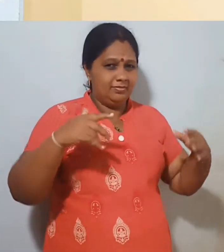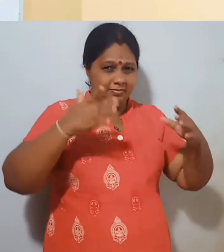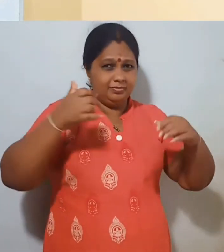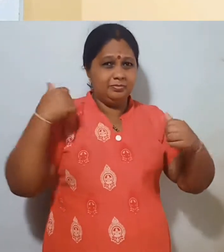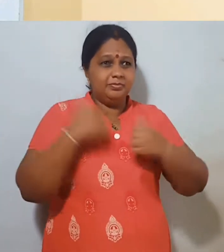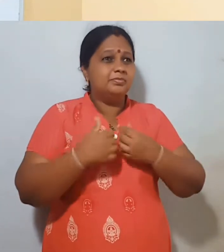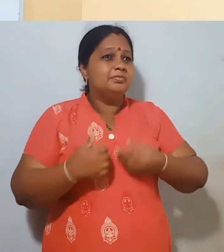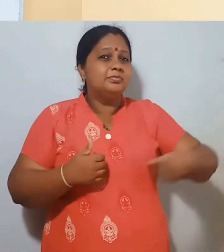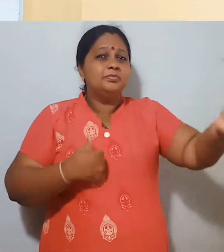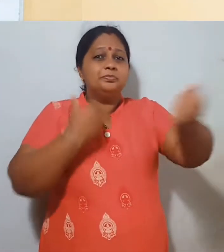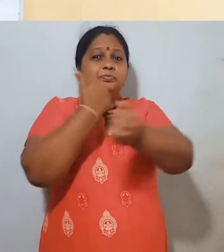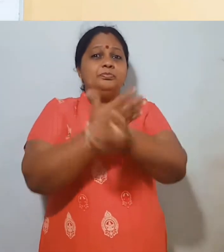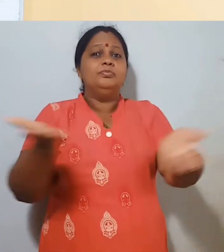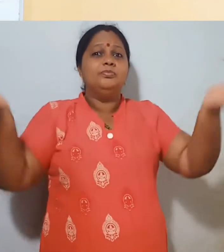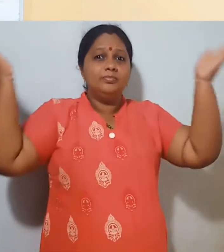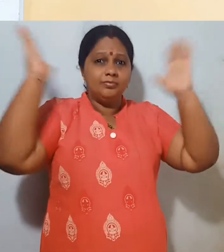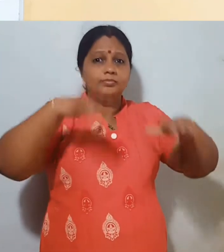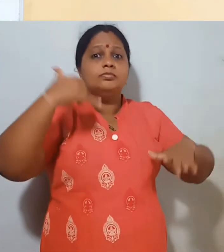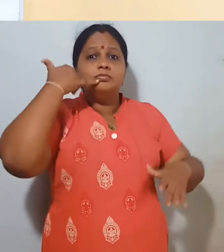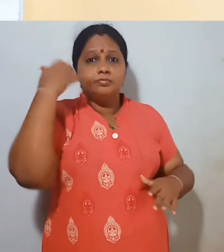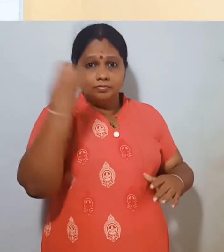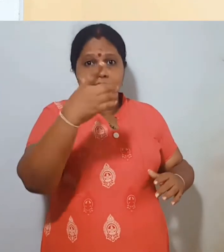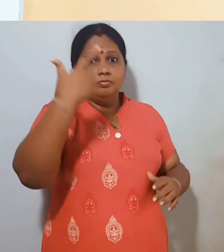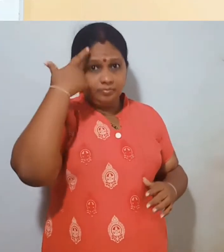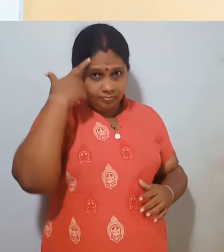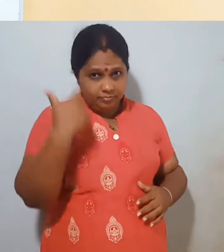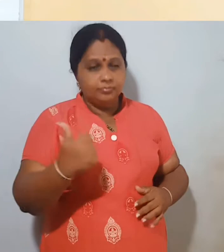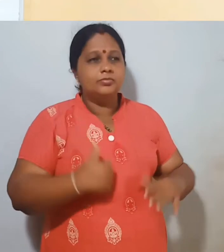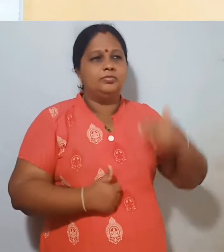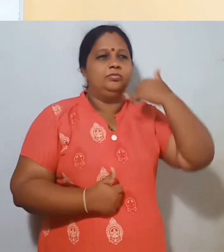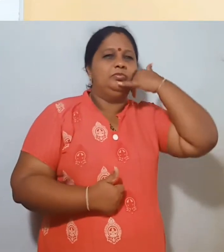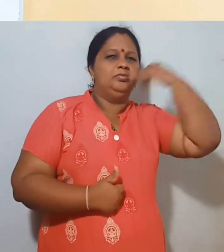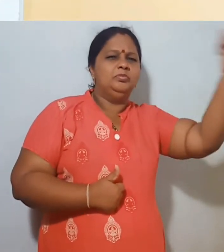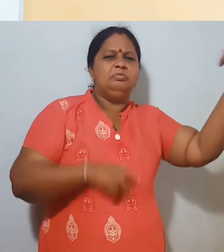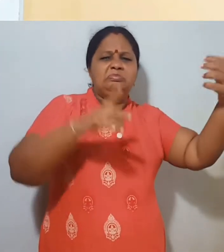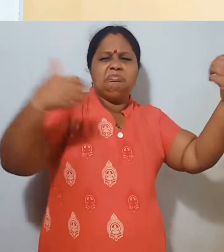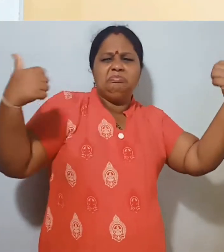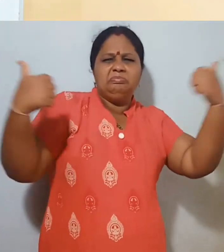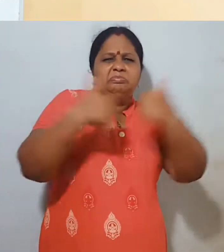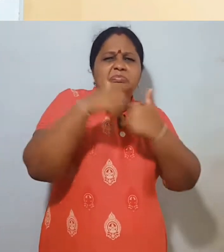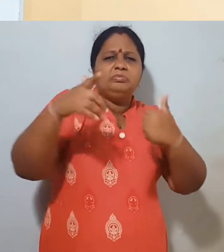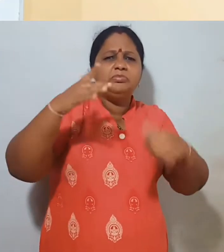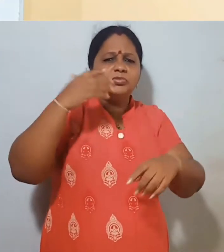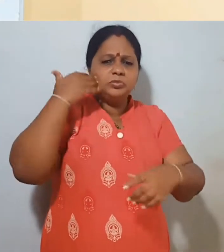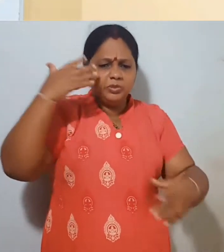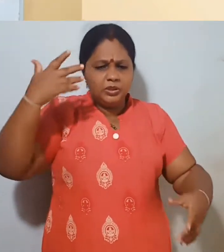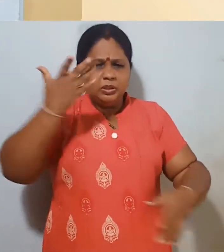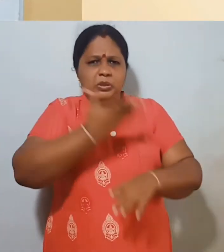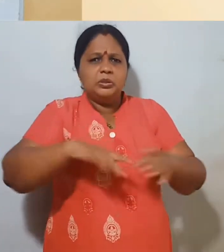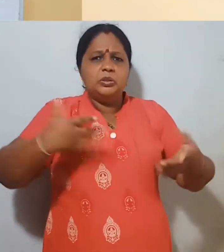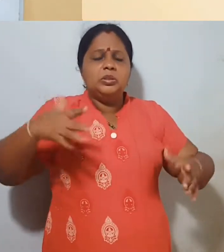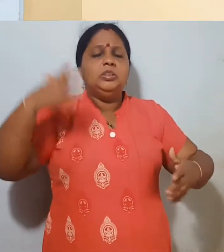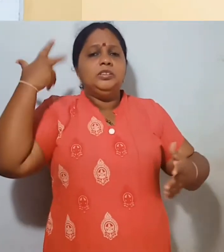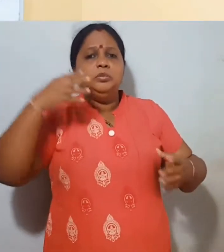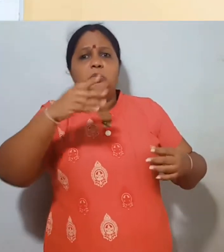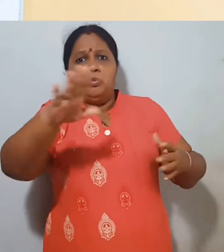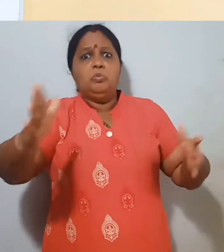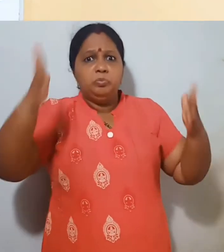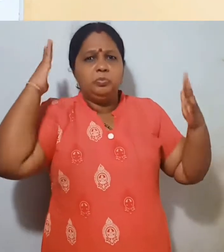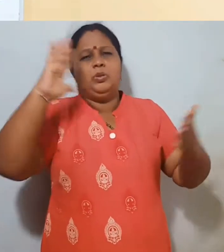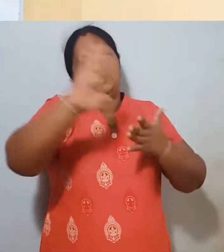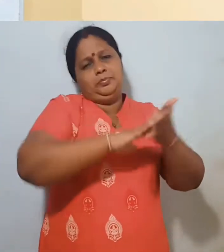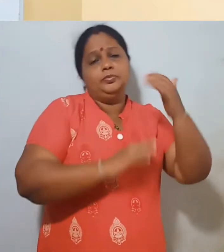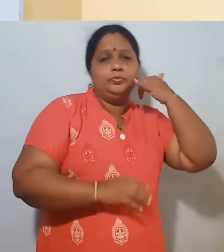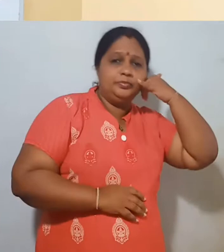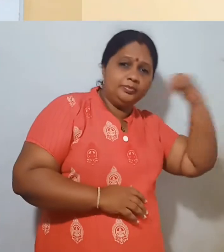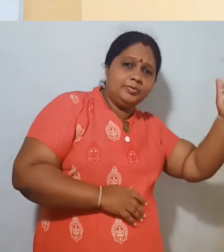ஸ்டேஷன் நம்பருக்கு அடிச்சு சொல்லுங்க. இப்படி ஒரு பெரிய விபத்து ஏற்பட்டு நிறைய பேர் பெரிய ஆபத்துல கிடக்காங்க, ஹெல்ப் தேவைன்னு சொல்லி அதை செய்யுங்க. ரைட்? அடுத்தது